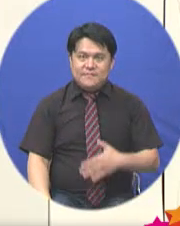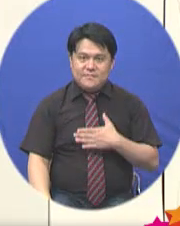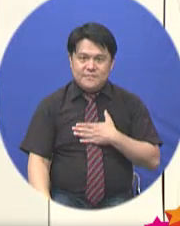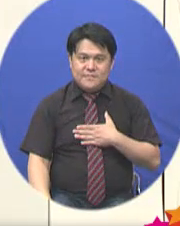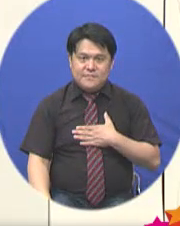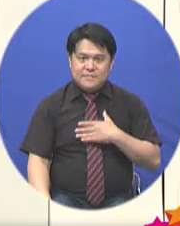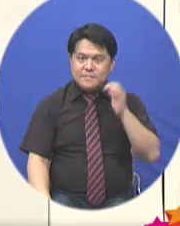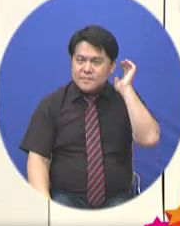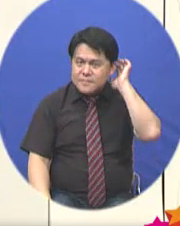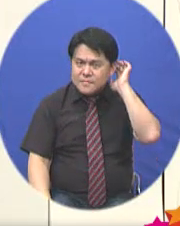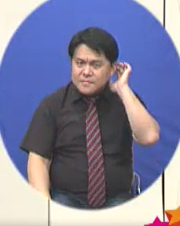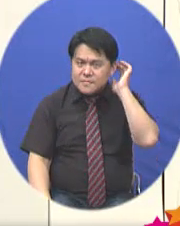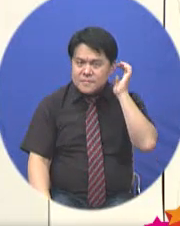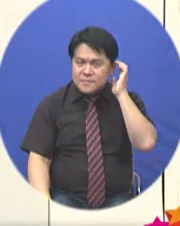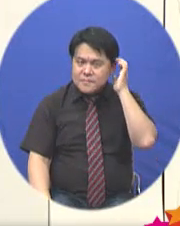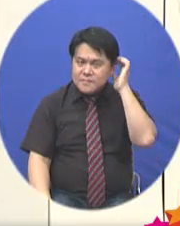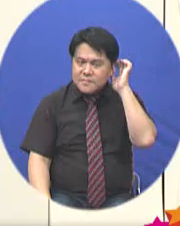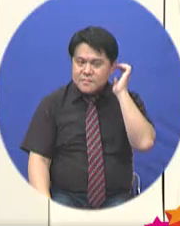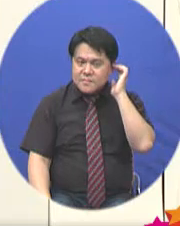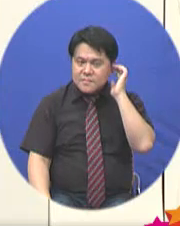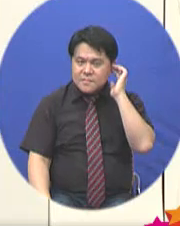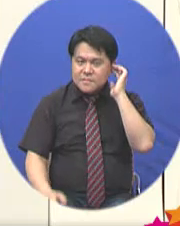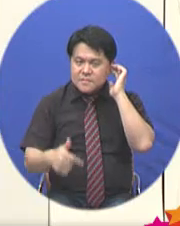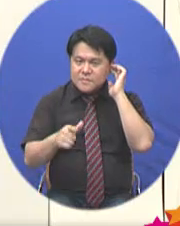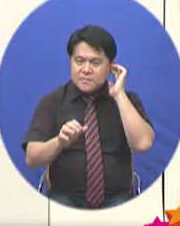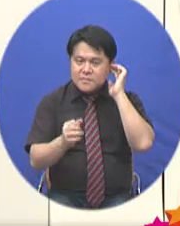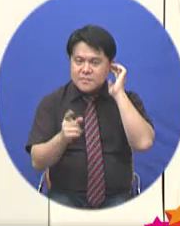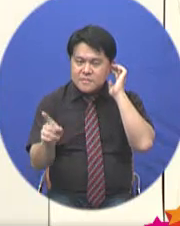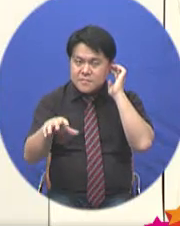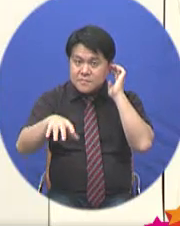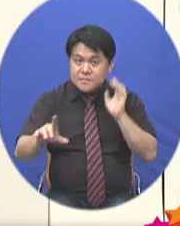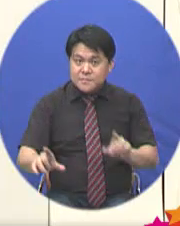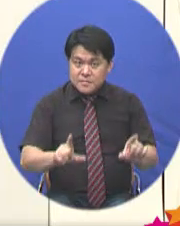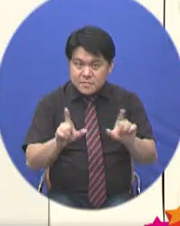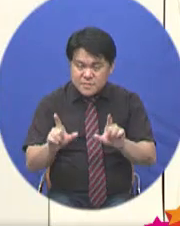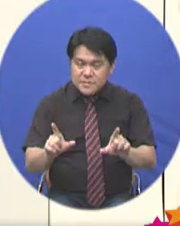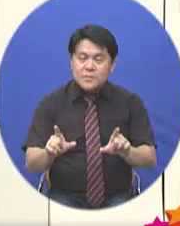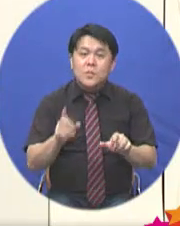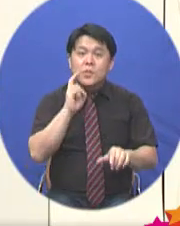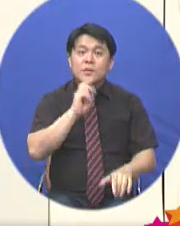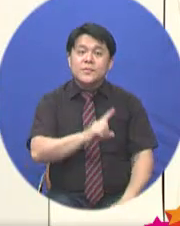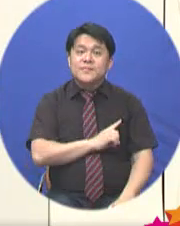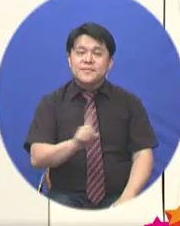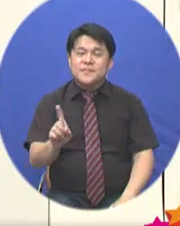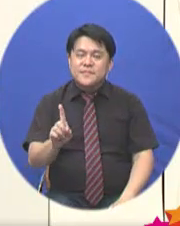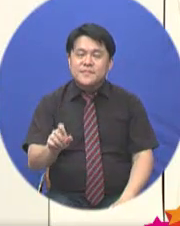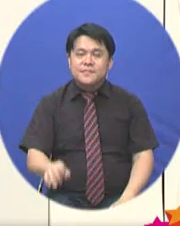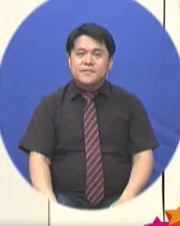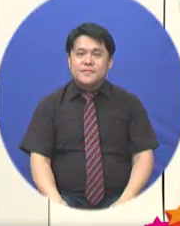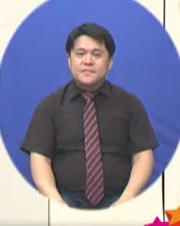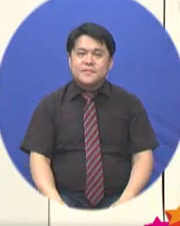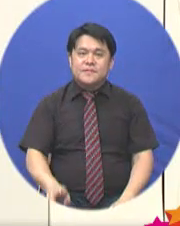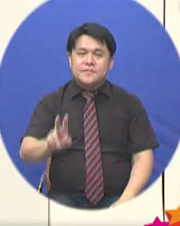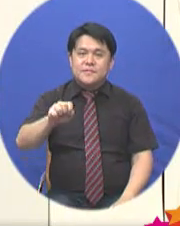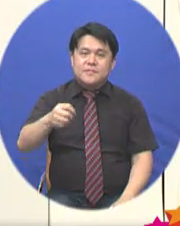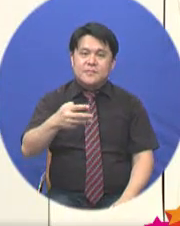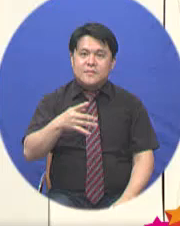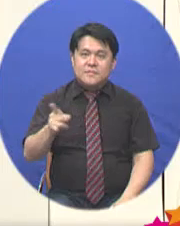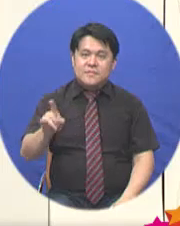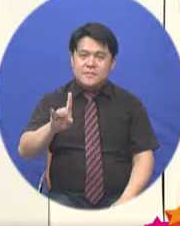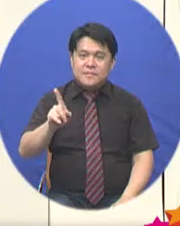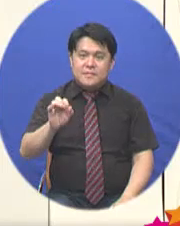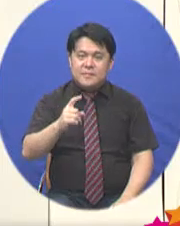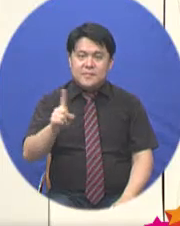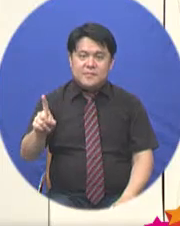강화에 살아요. 강화. 네. 오늘 어떤 노래 불러주시겠어요? 물레방아 떠는 내력이요.